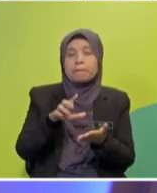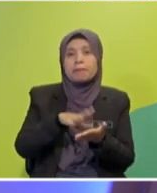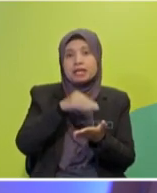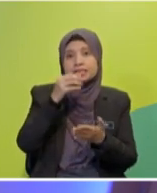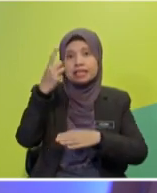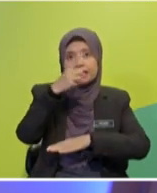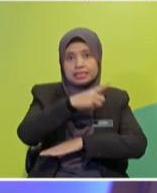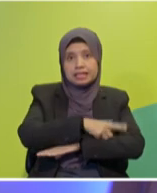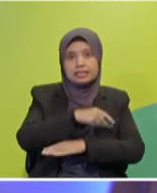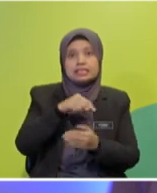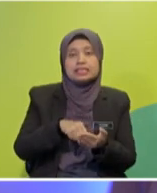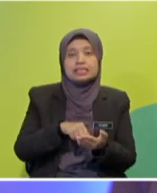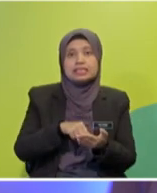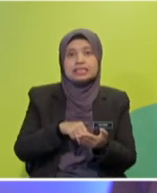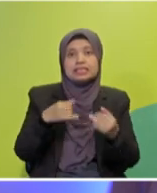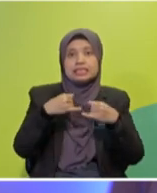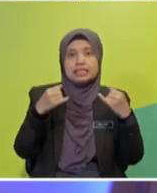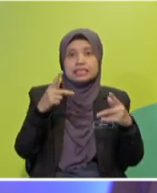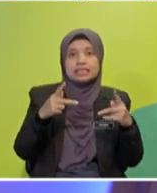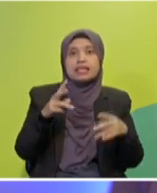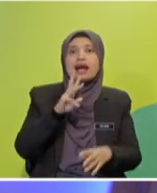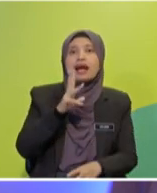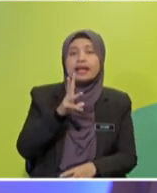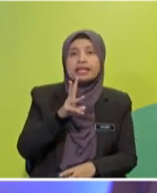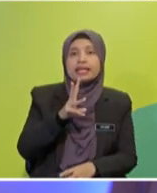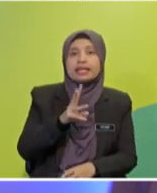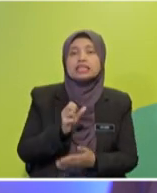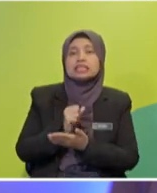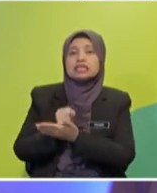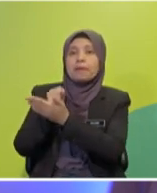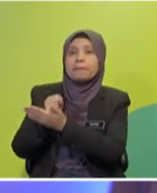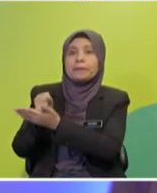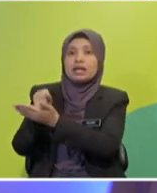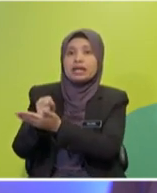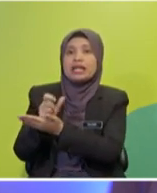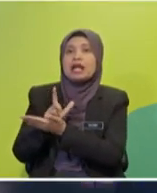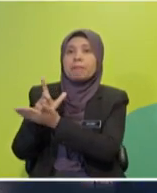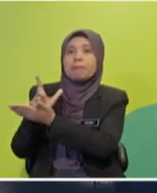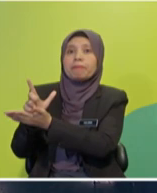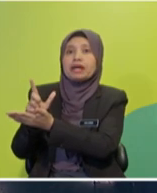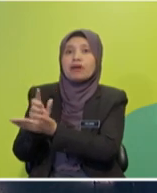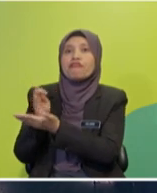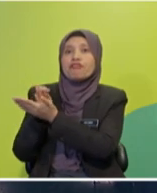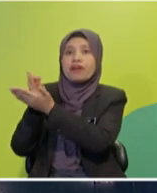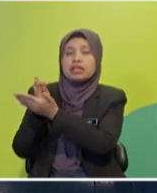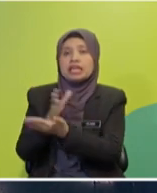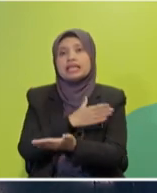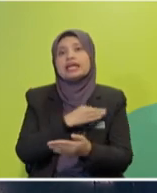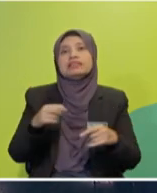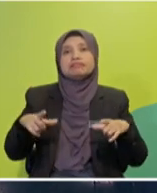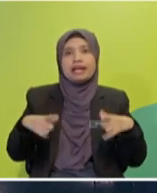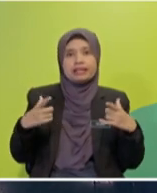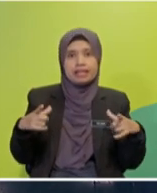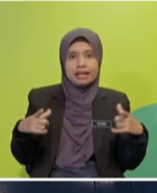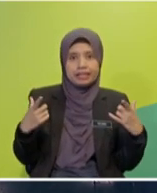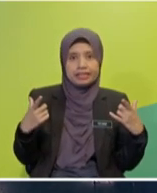beberapa jenis kenderaan air seperti bot, sampan dan sebagainya. Saya setuju itu. Dan juga tadi kan